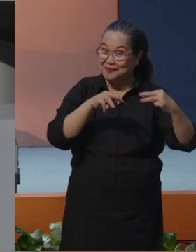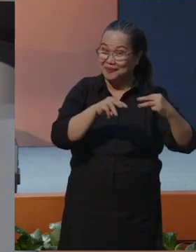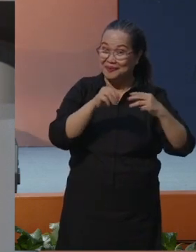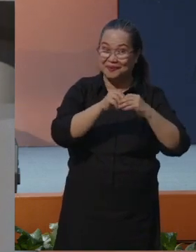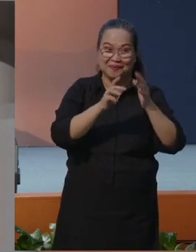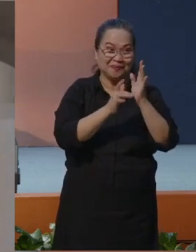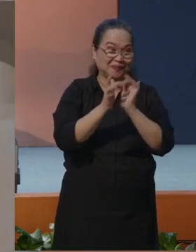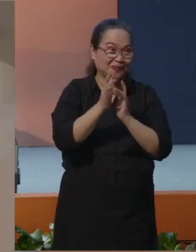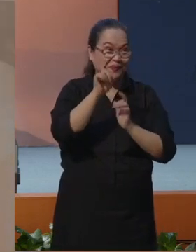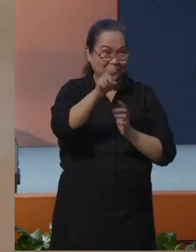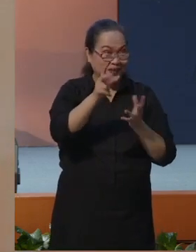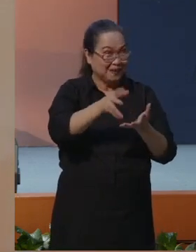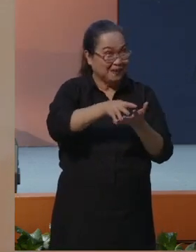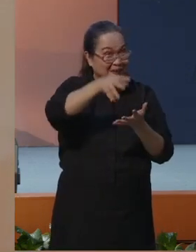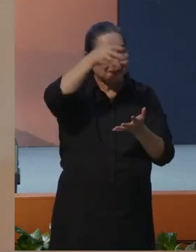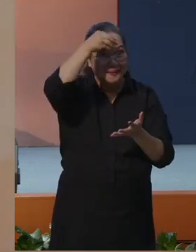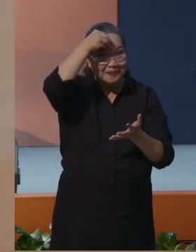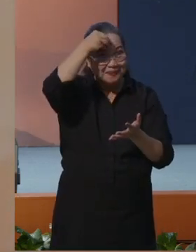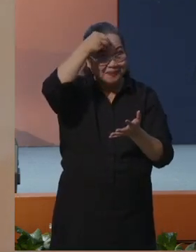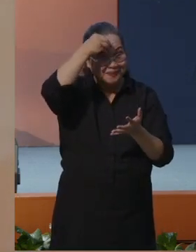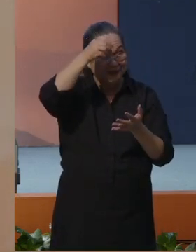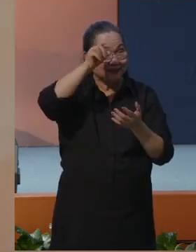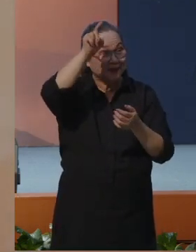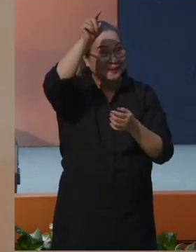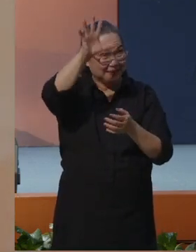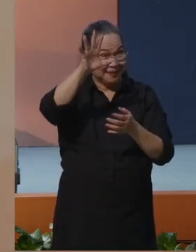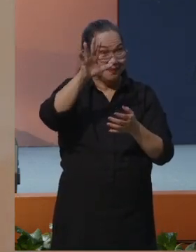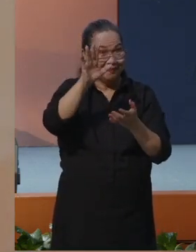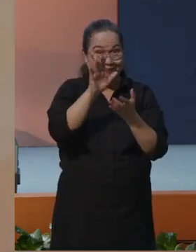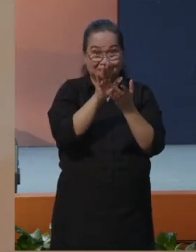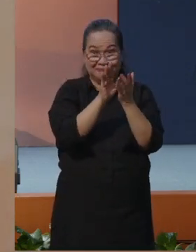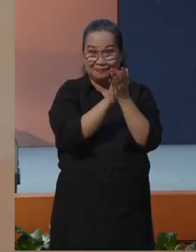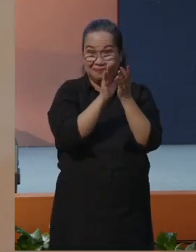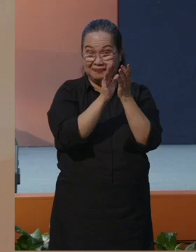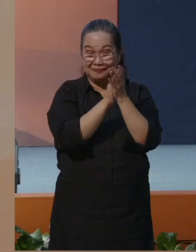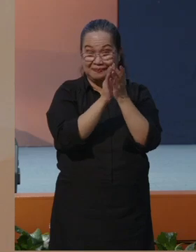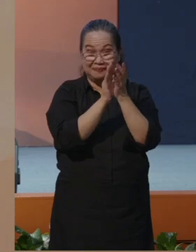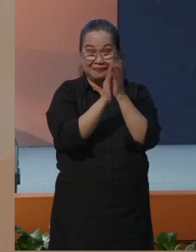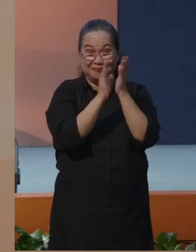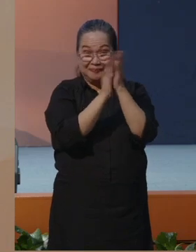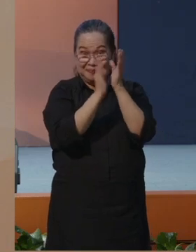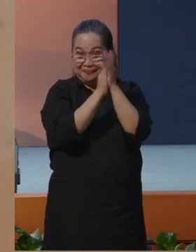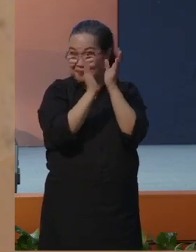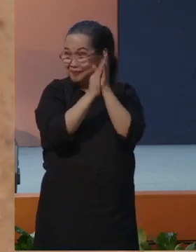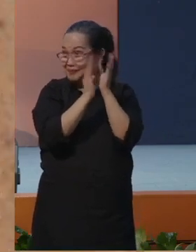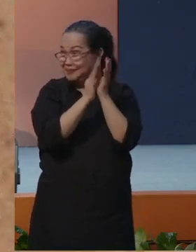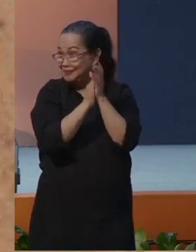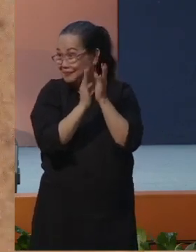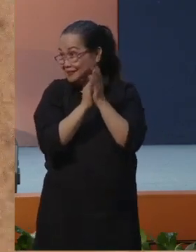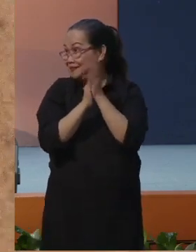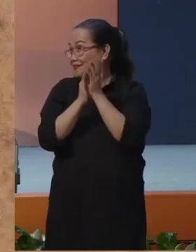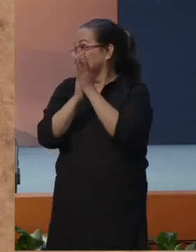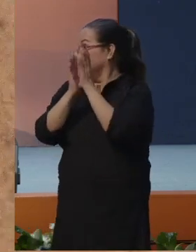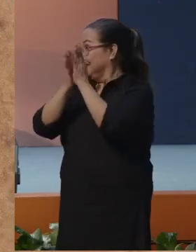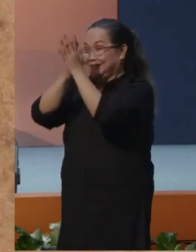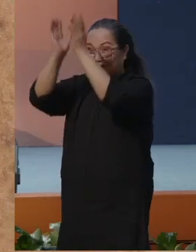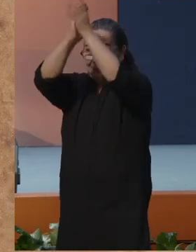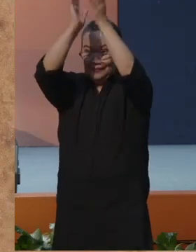pakinggan natin ang ating Panginoon. Tayo po'y tumayo at